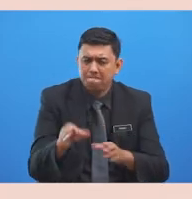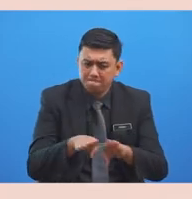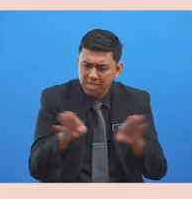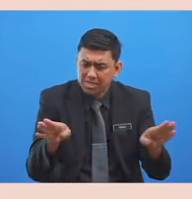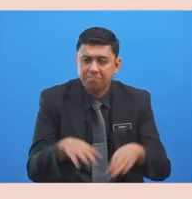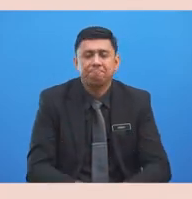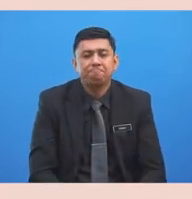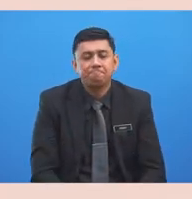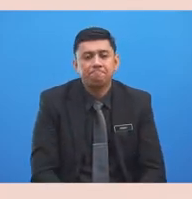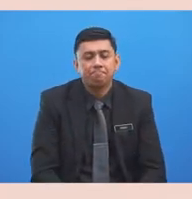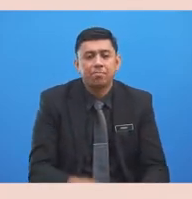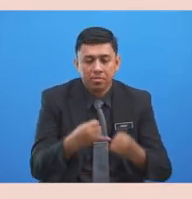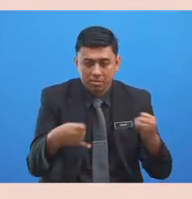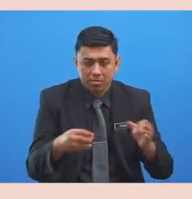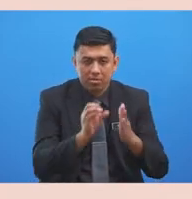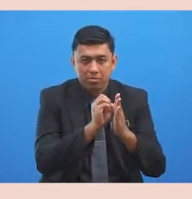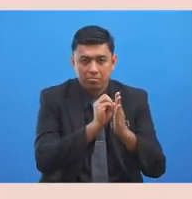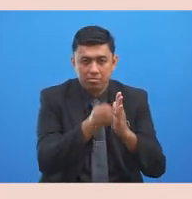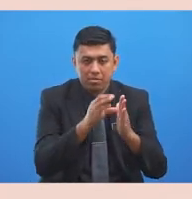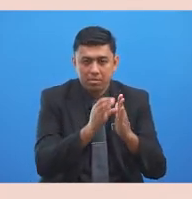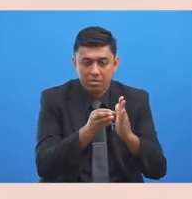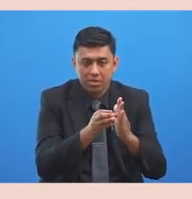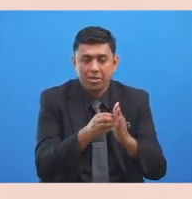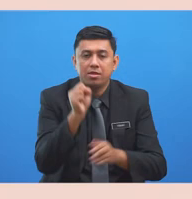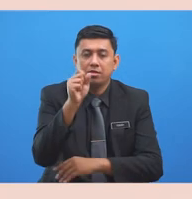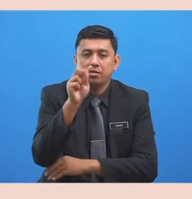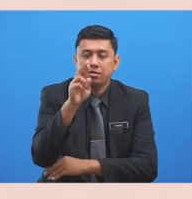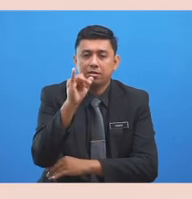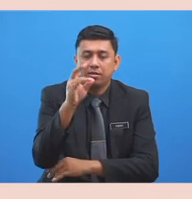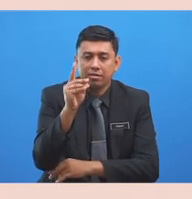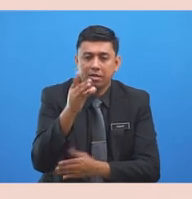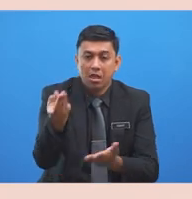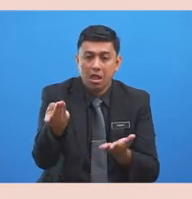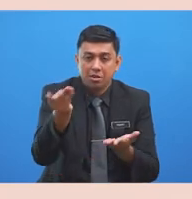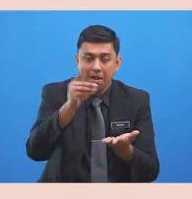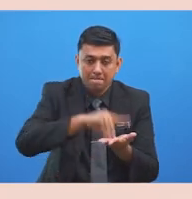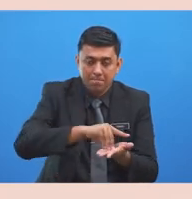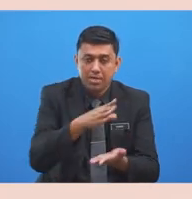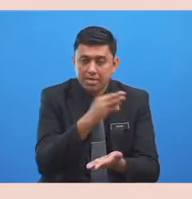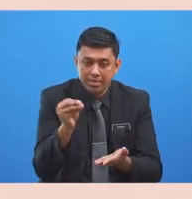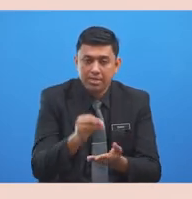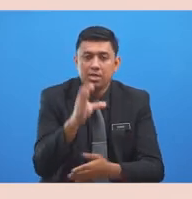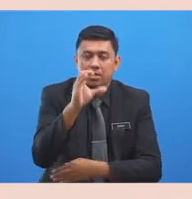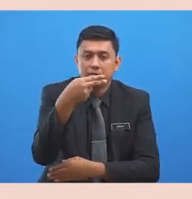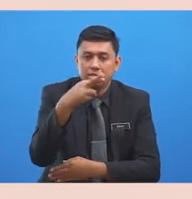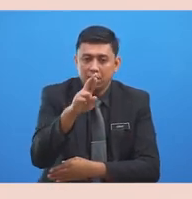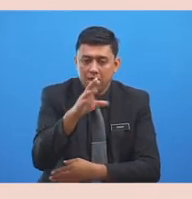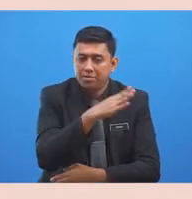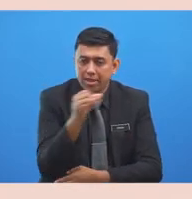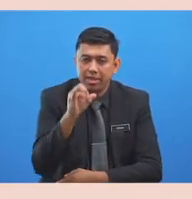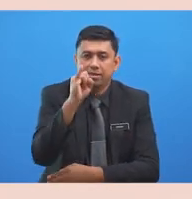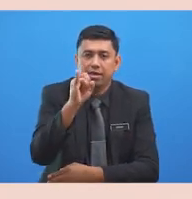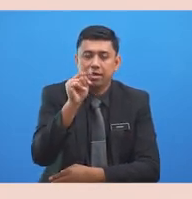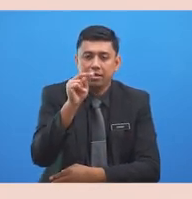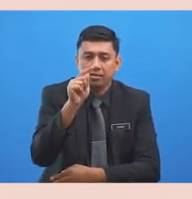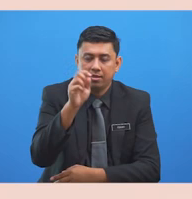iaitu jenis data string, double, char dan integer.